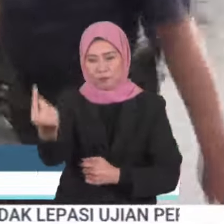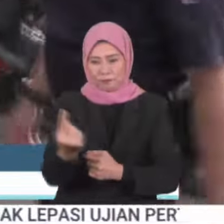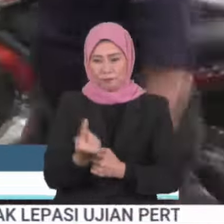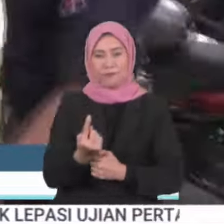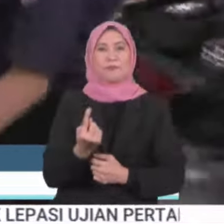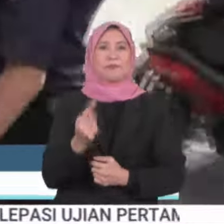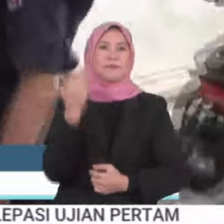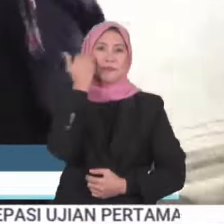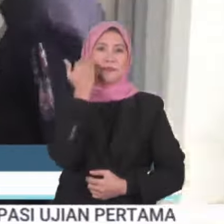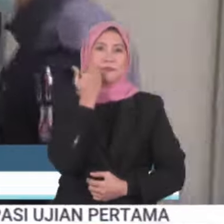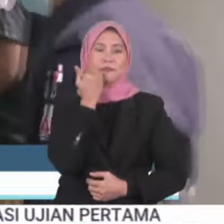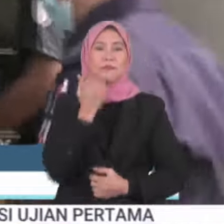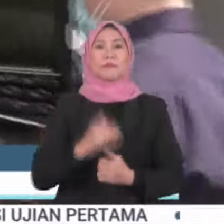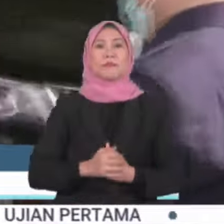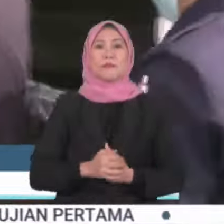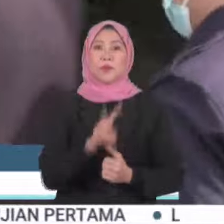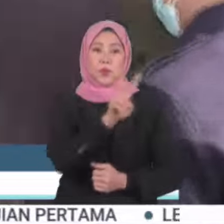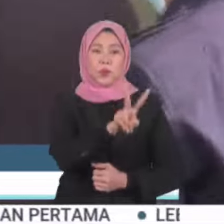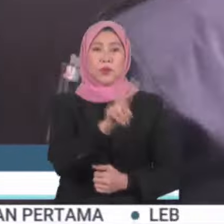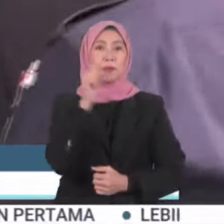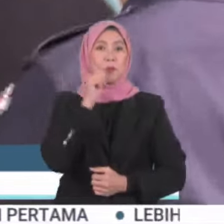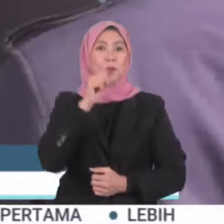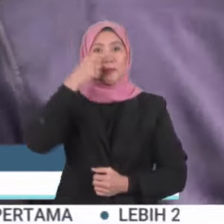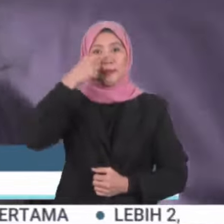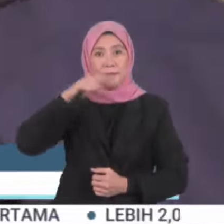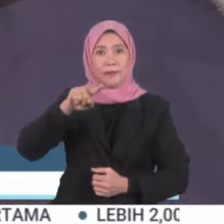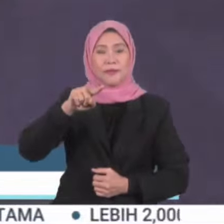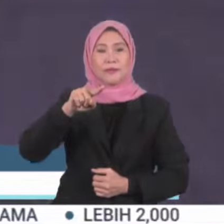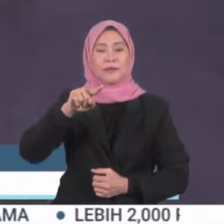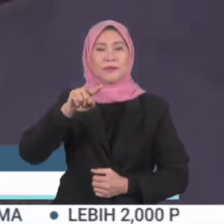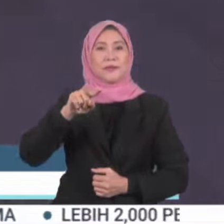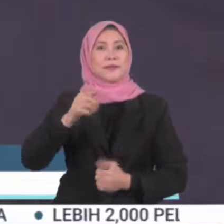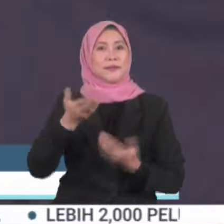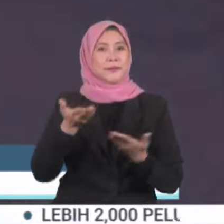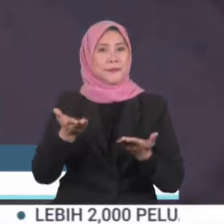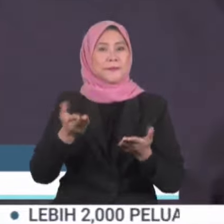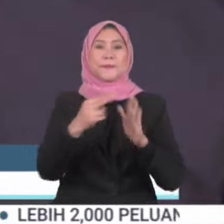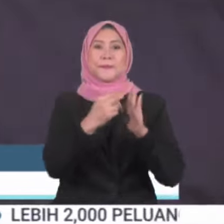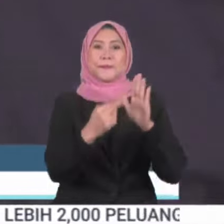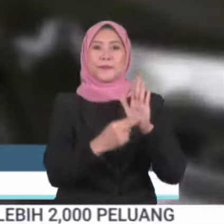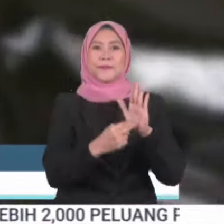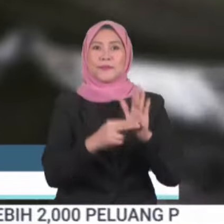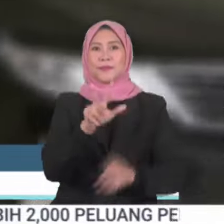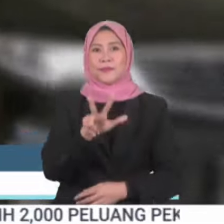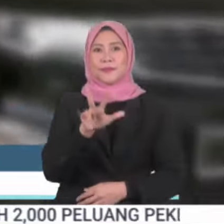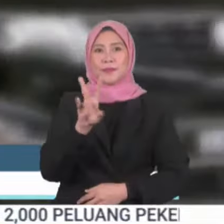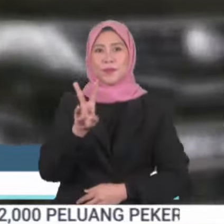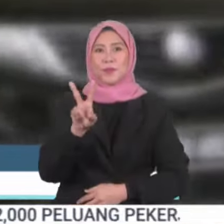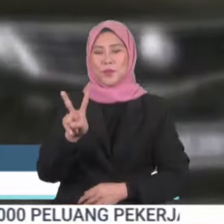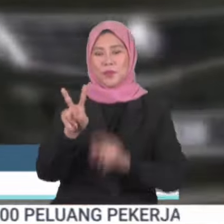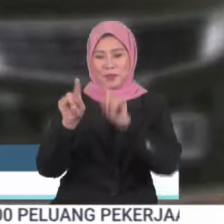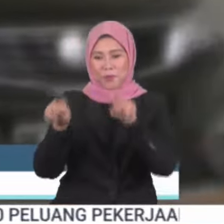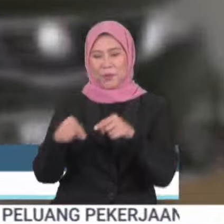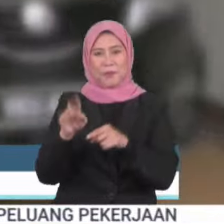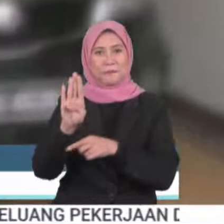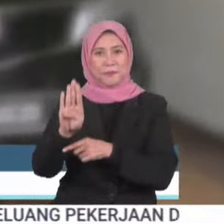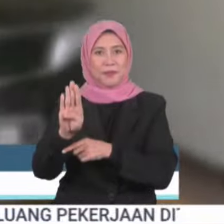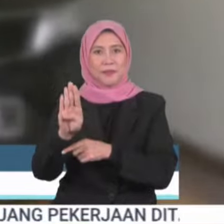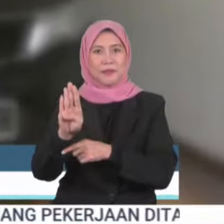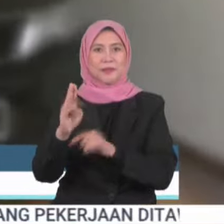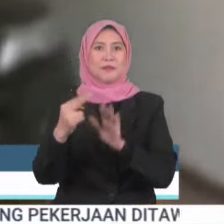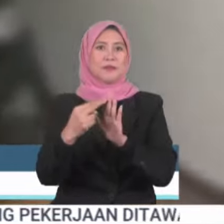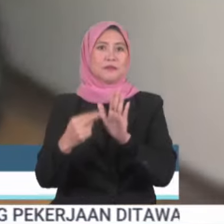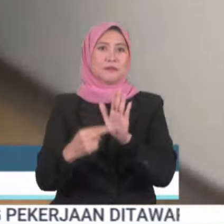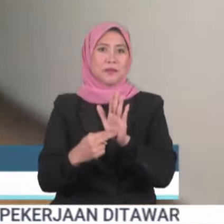sebutan semula kes. Sementara itu, dua wanita Thailand terbabit didakwa di bawah Seksyen 372 Kurungan B